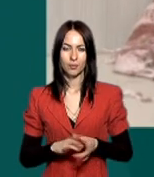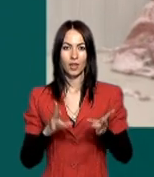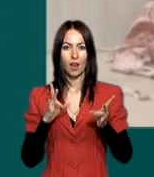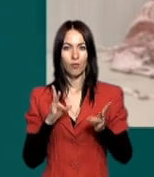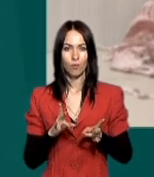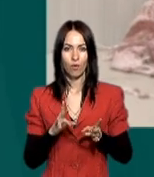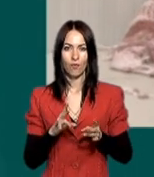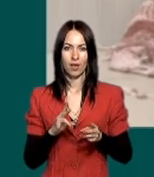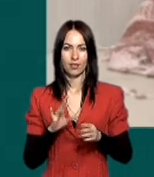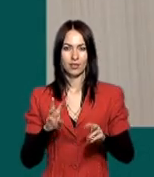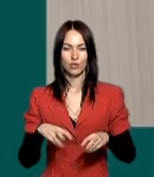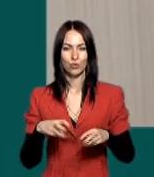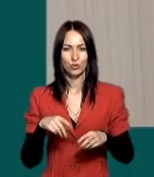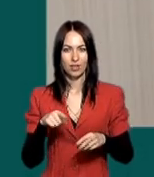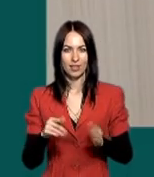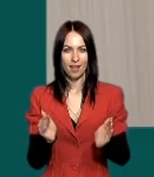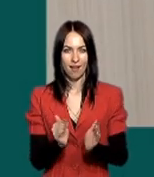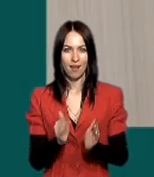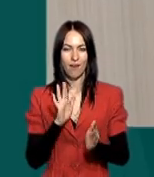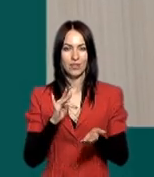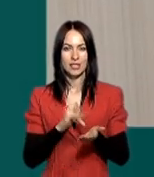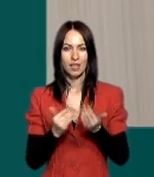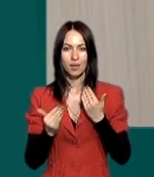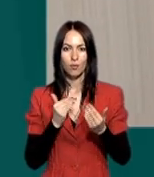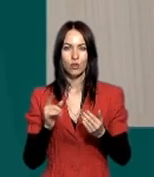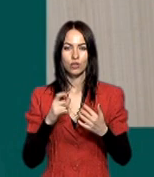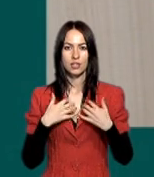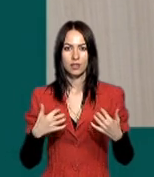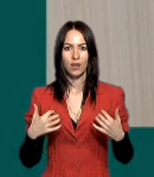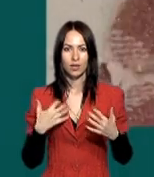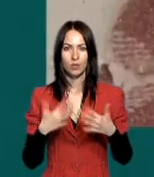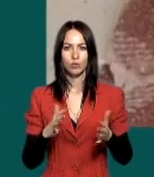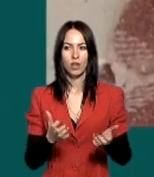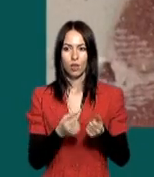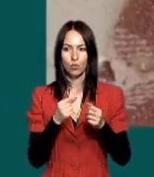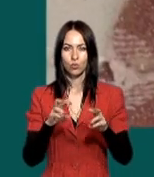Травмоване цуценя. У центрі поводження з тваринами рятують собаку. Що загрожує господарю?